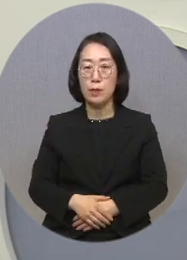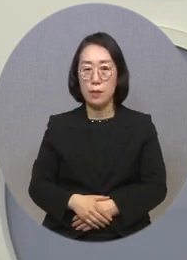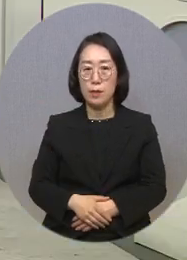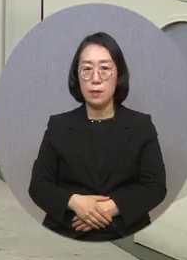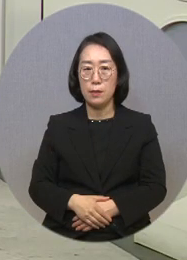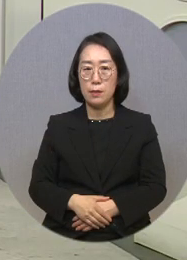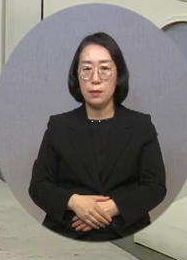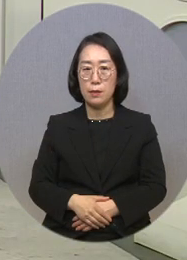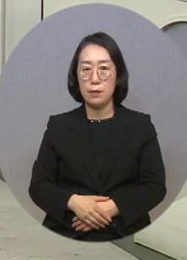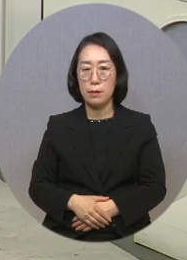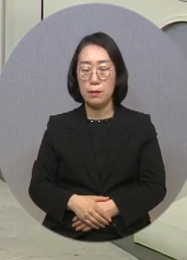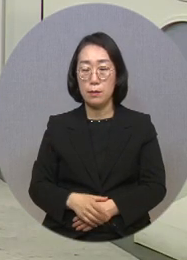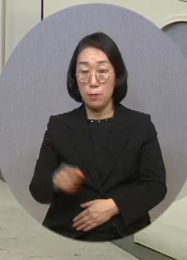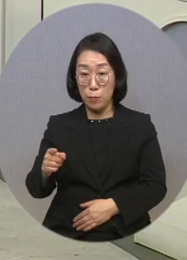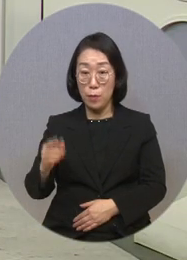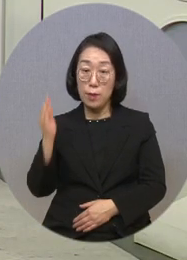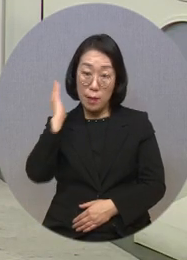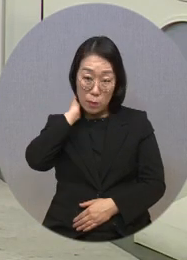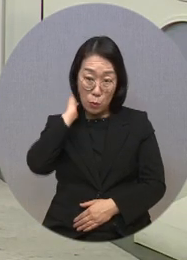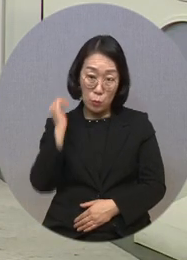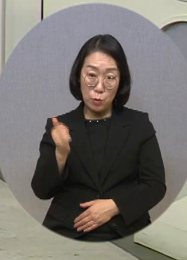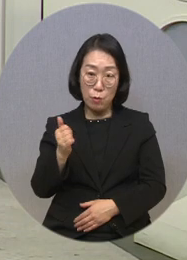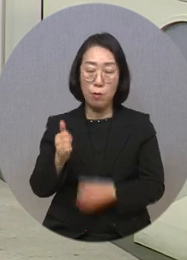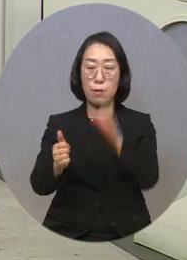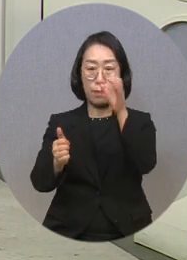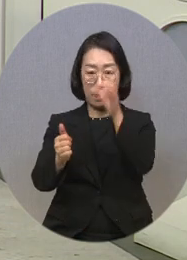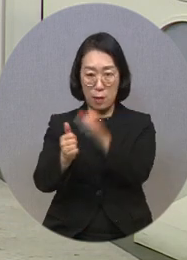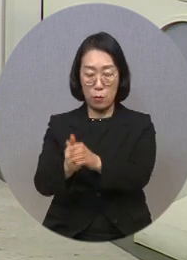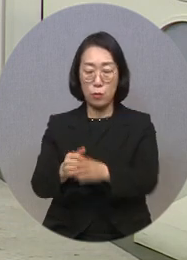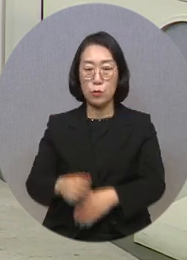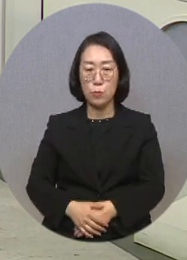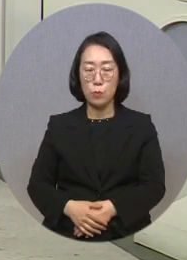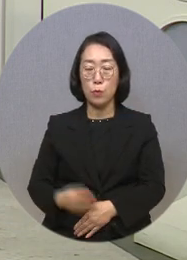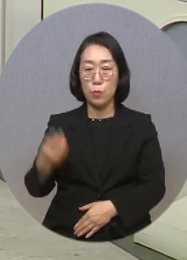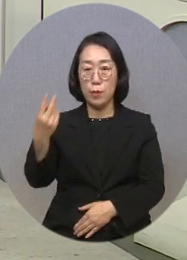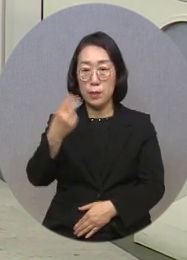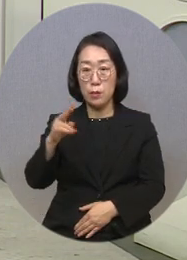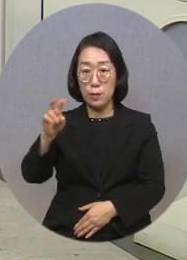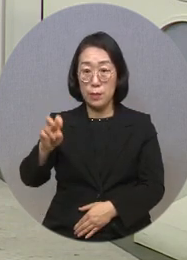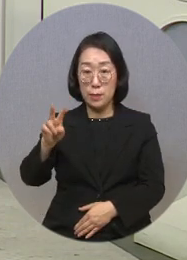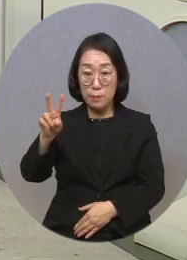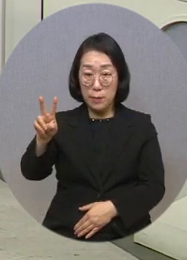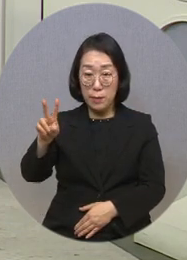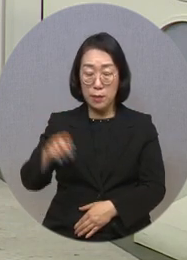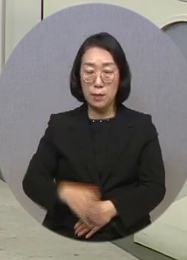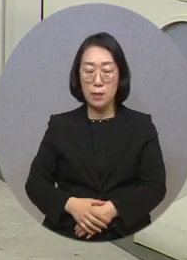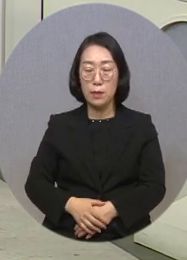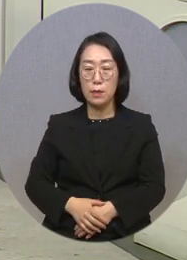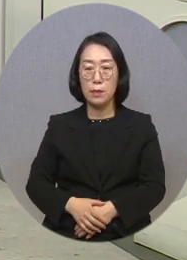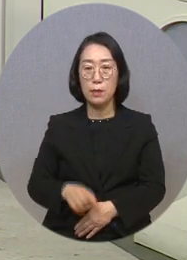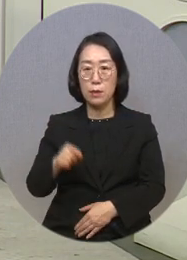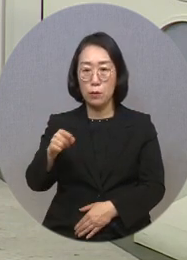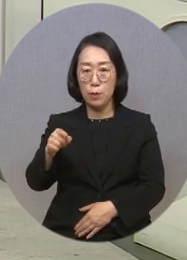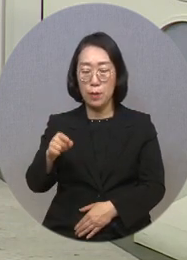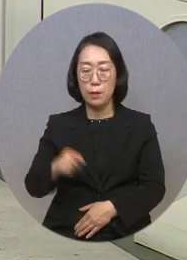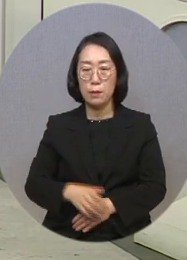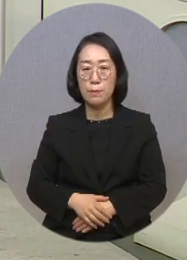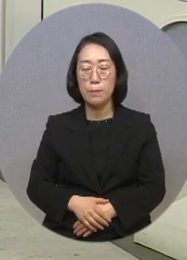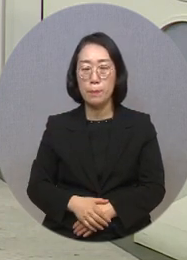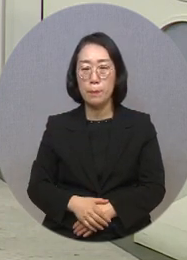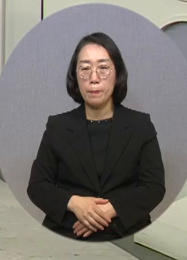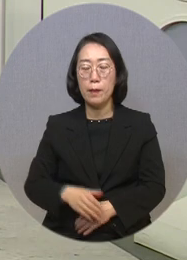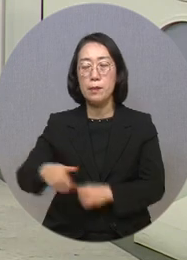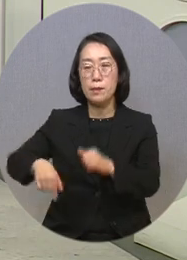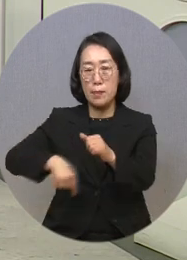자. 그런 분이 대통령이 될 것이고 또 22년도에는 그런 구군이 전개될